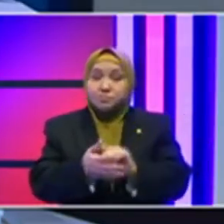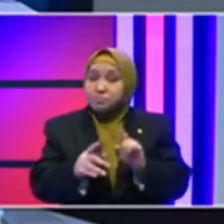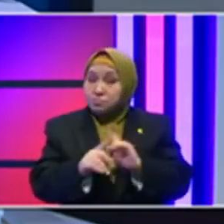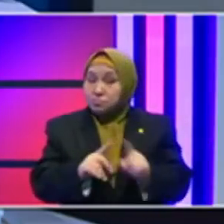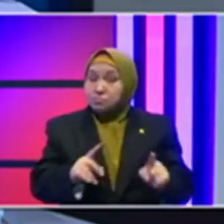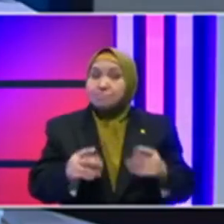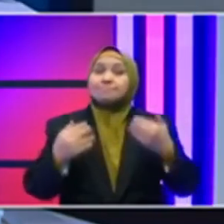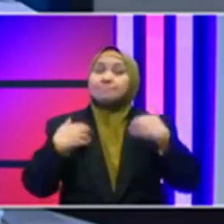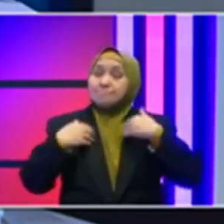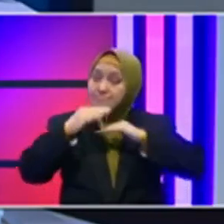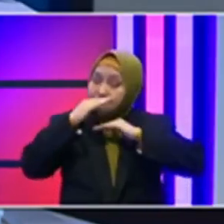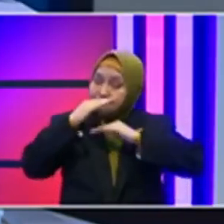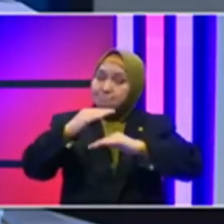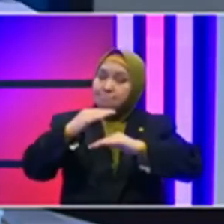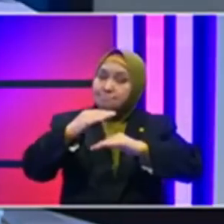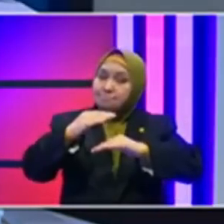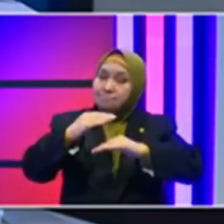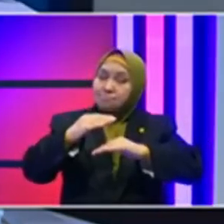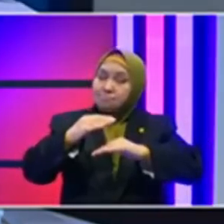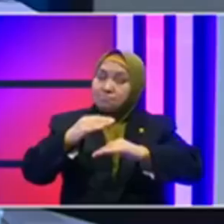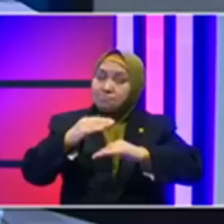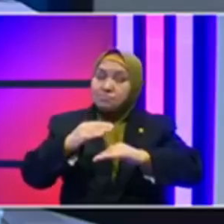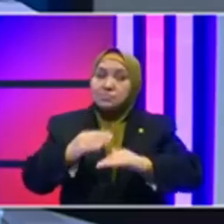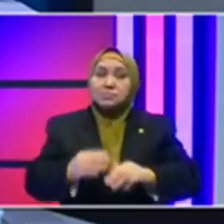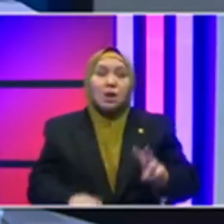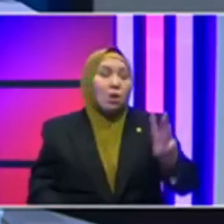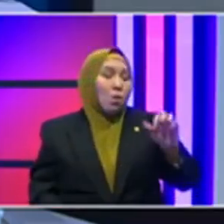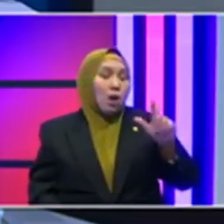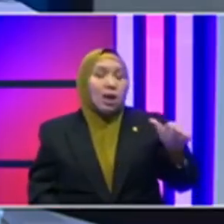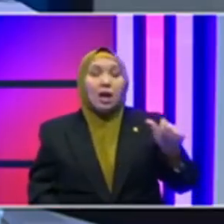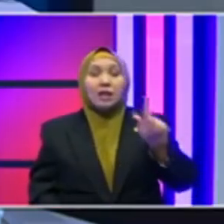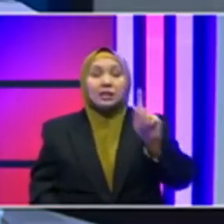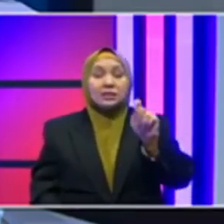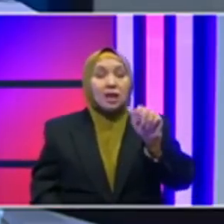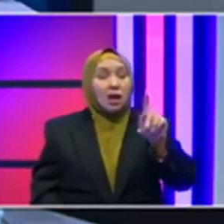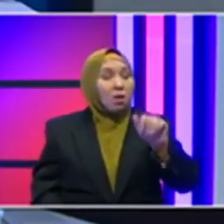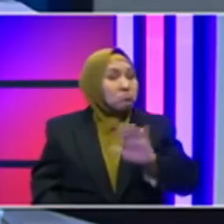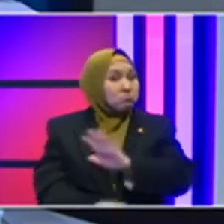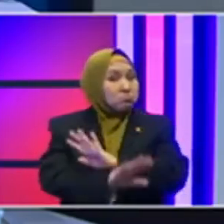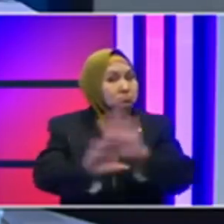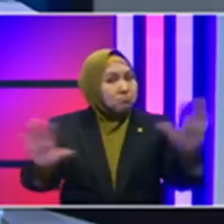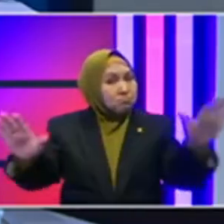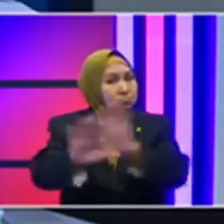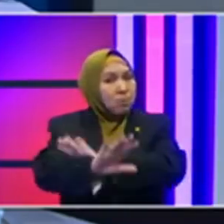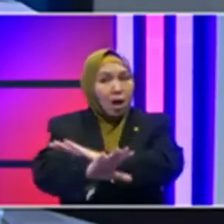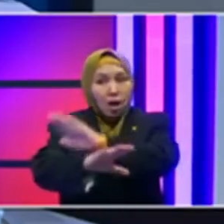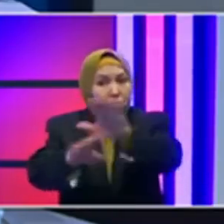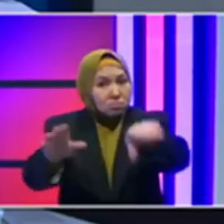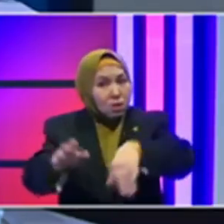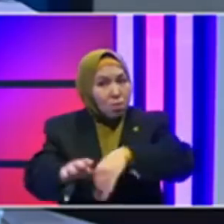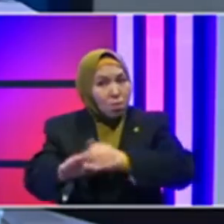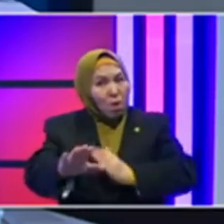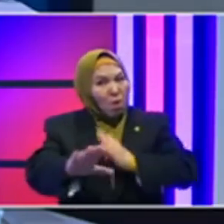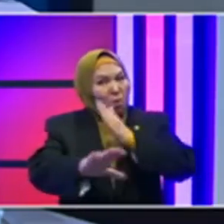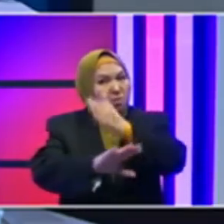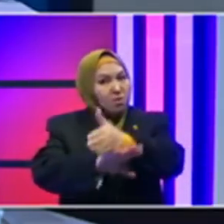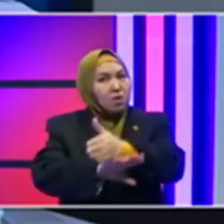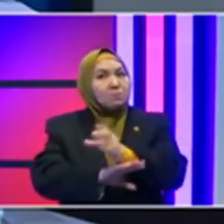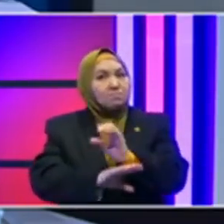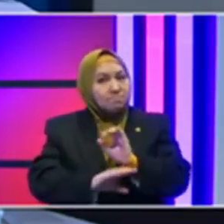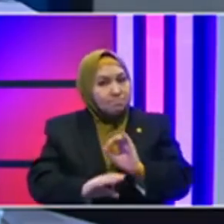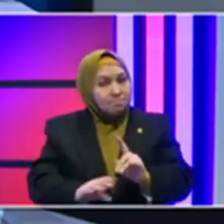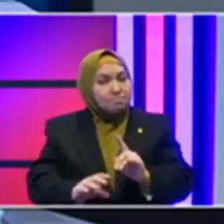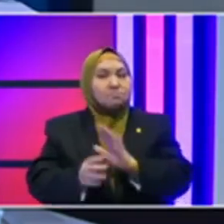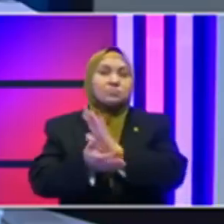ada batasannya yaitu wala taqro dan janganlah kalian melampaui batas padanya